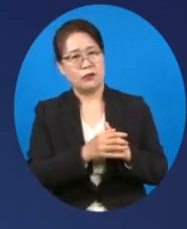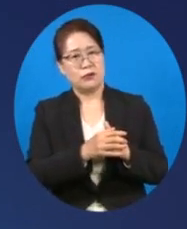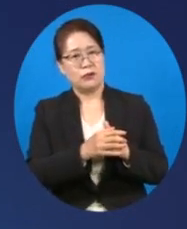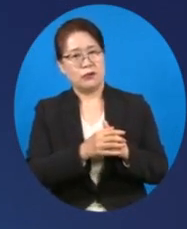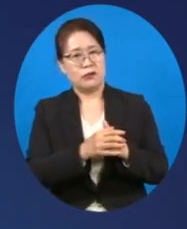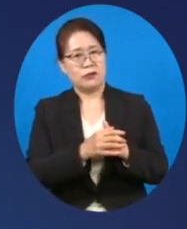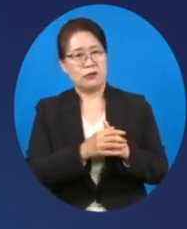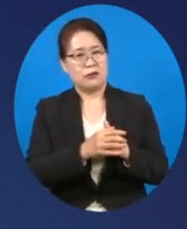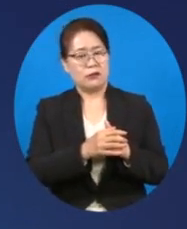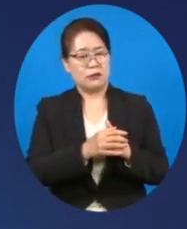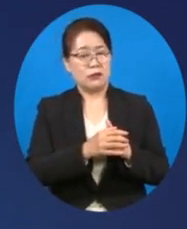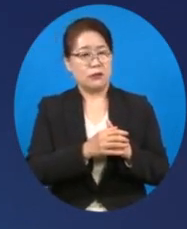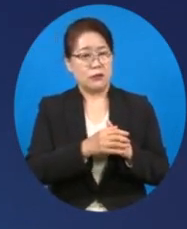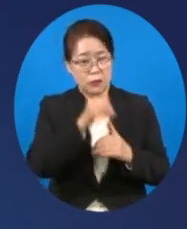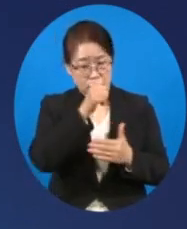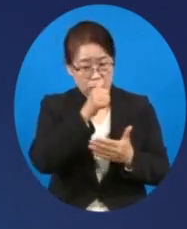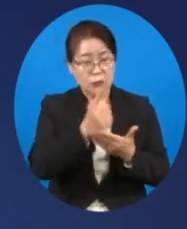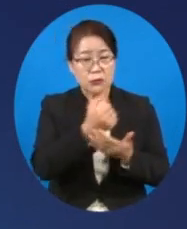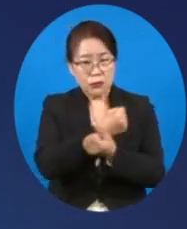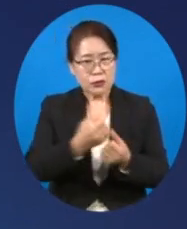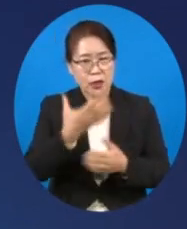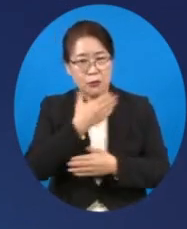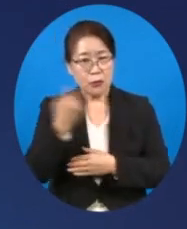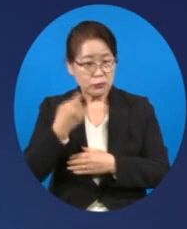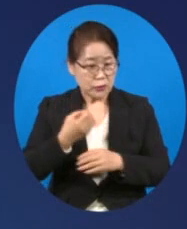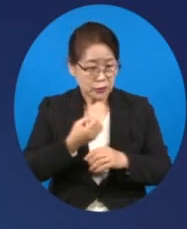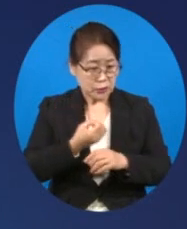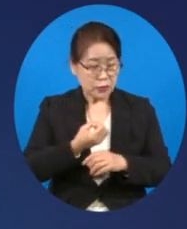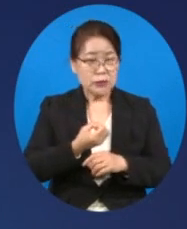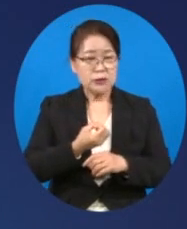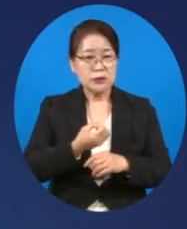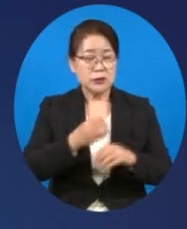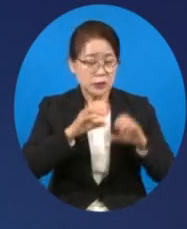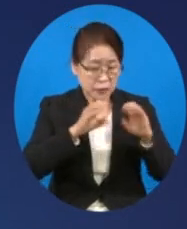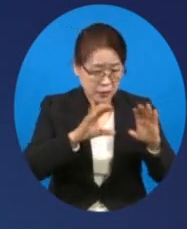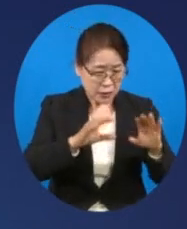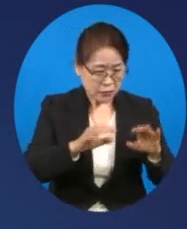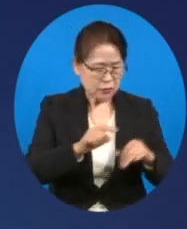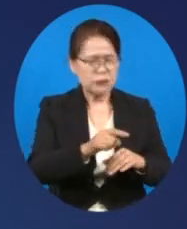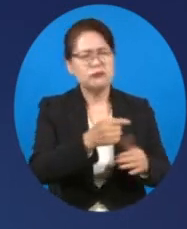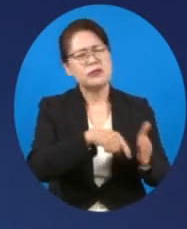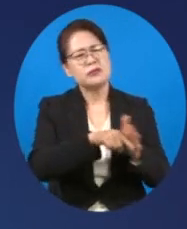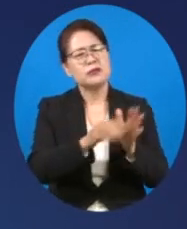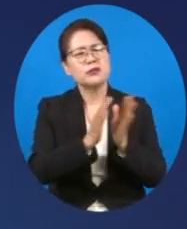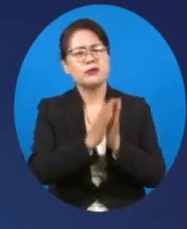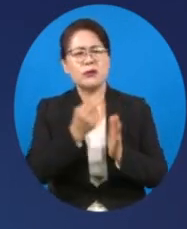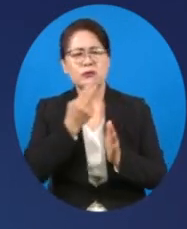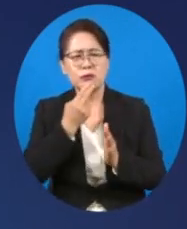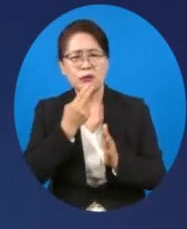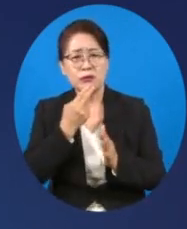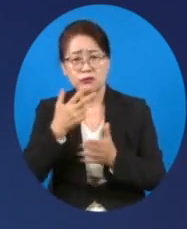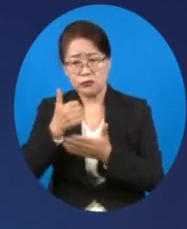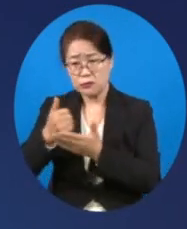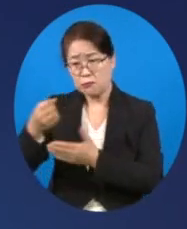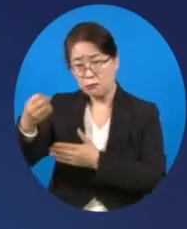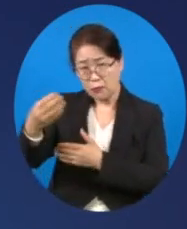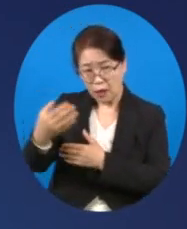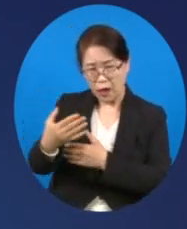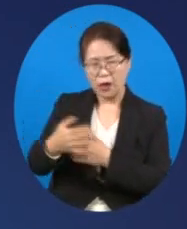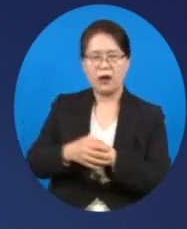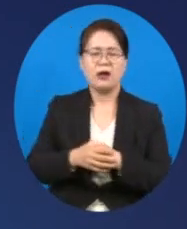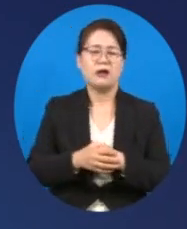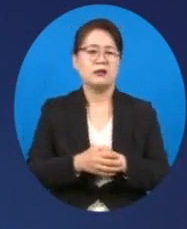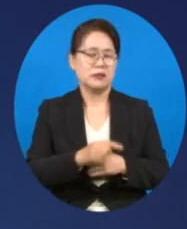이 사제의 복음 용서의 복음을 전하지 않고 그 영혼을 위해서 기도하지 않는다면 주님 말씀하십니다